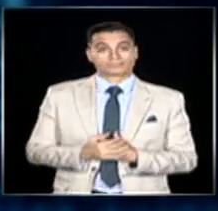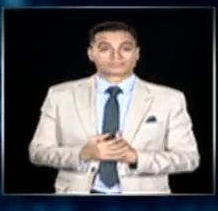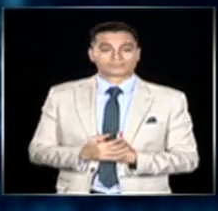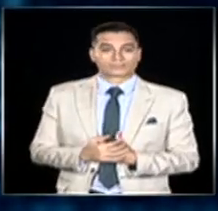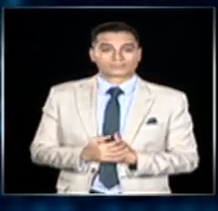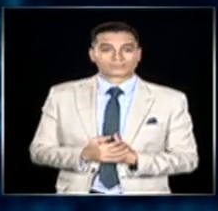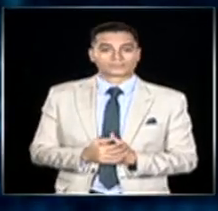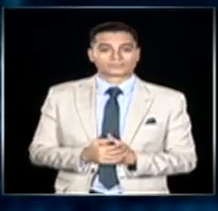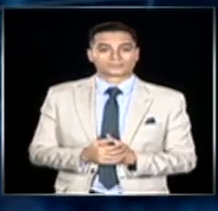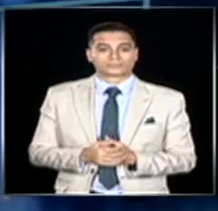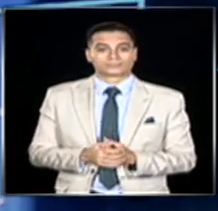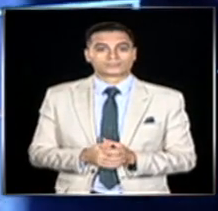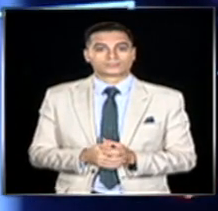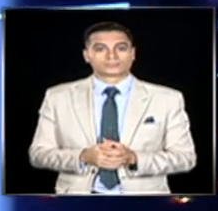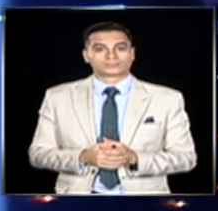تحت الضغط.